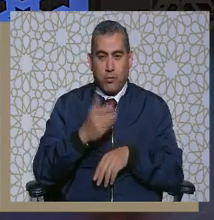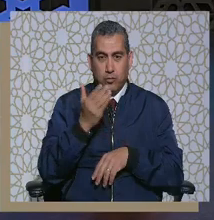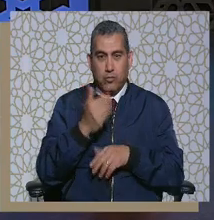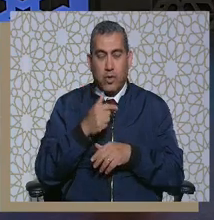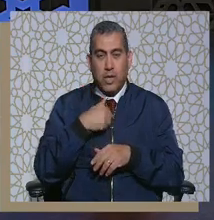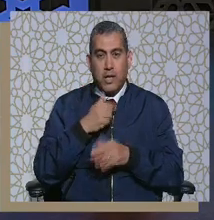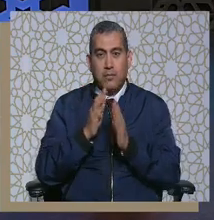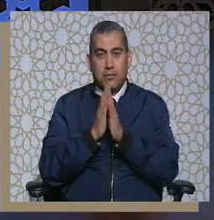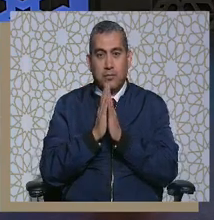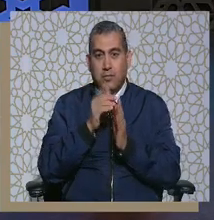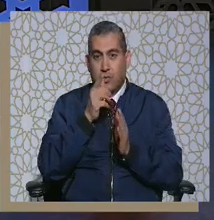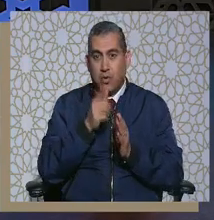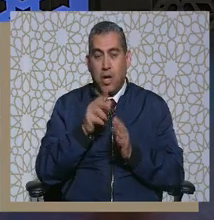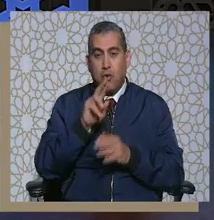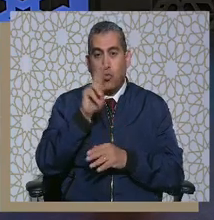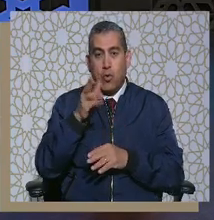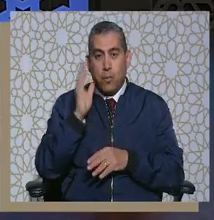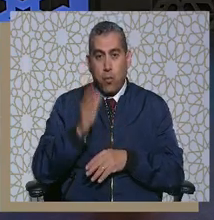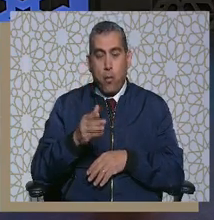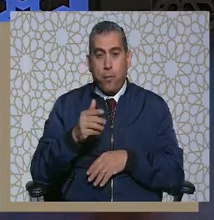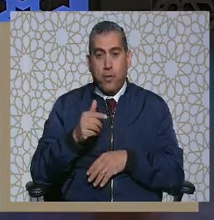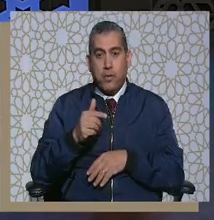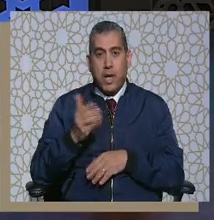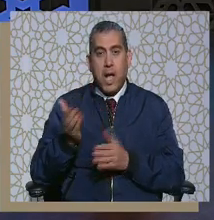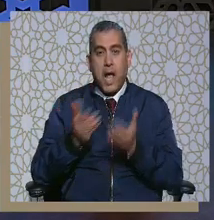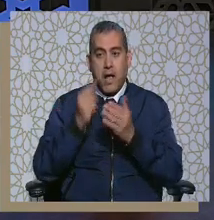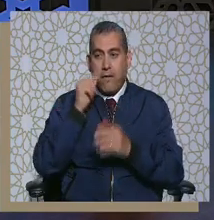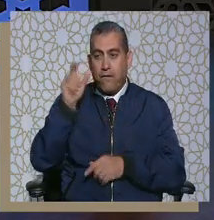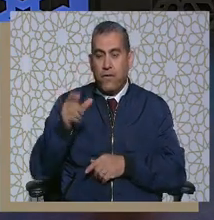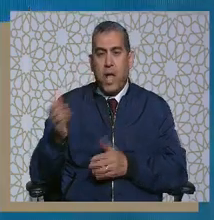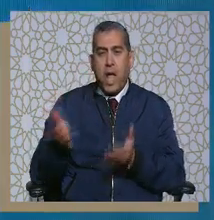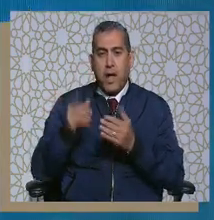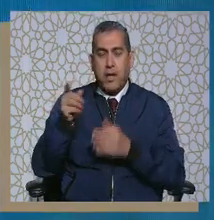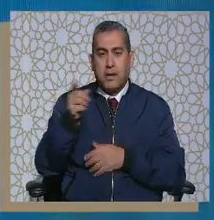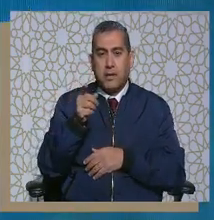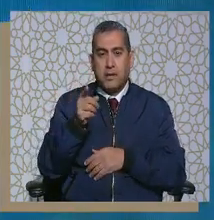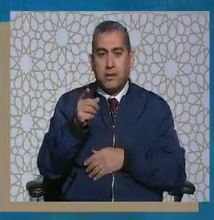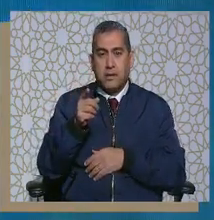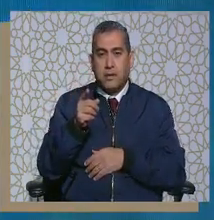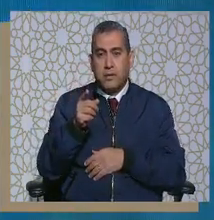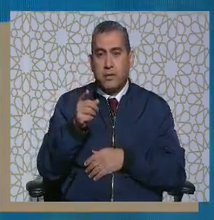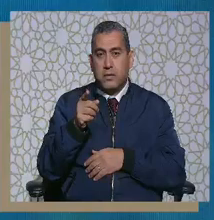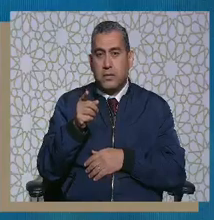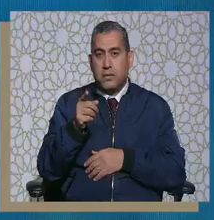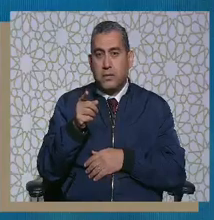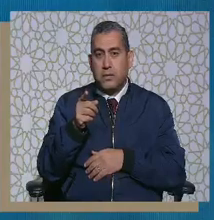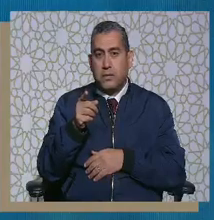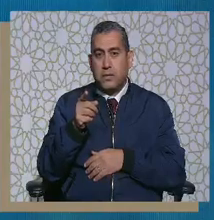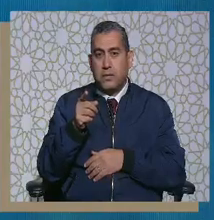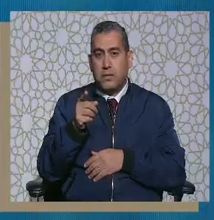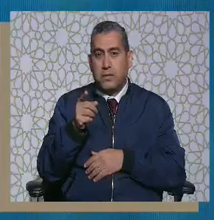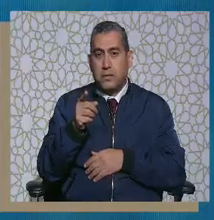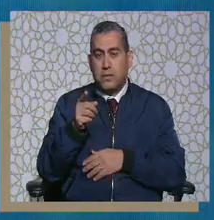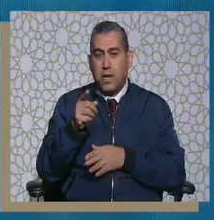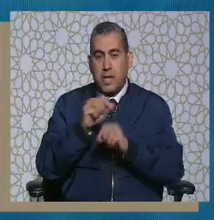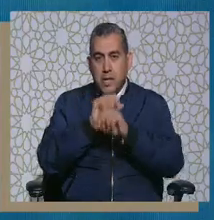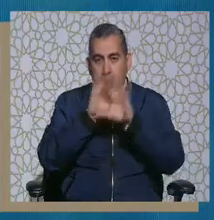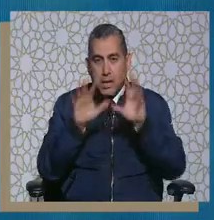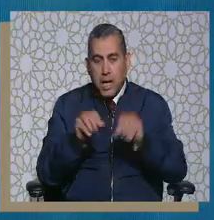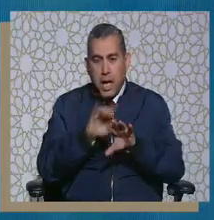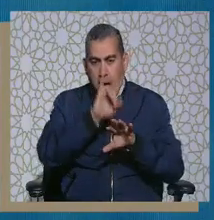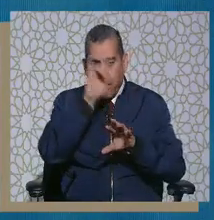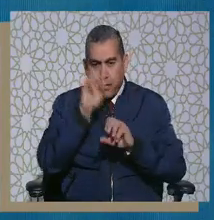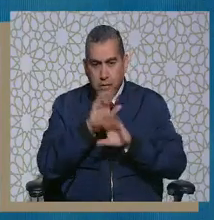اذن حضرتك هل يجوز لاي شخص ايا كان ان هو يعمل عمل سحر والعياذ